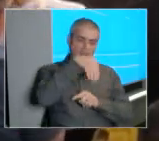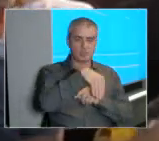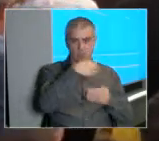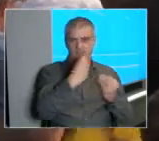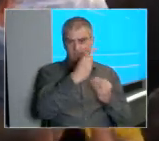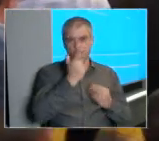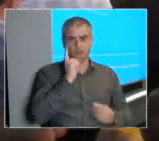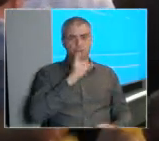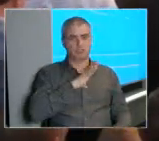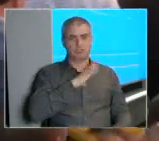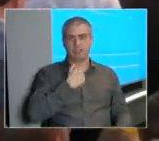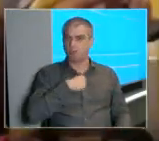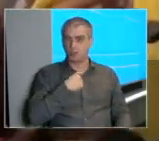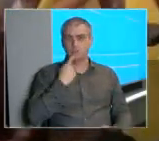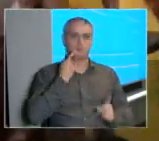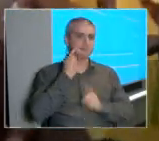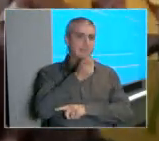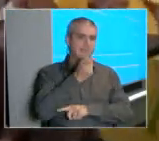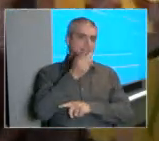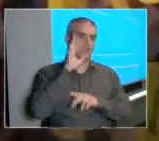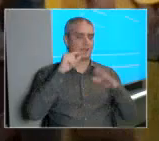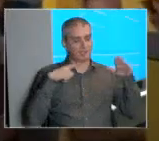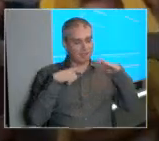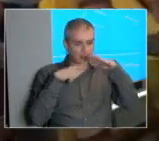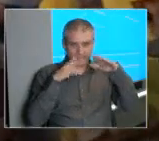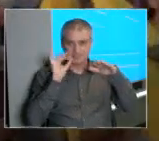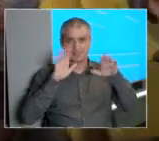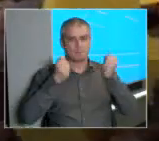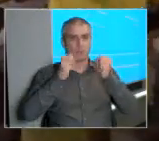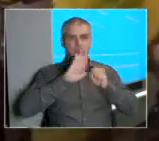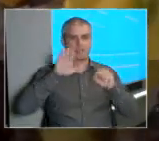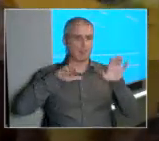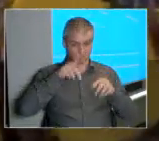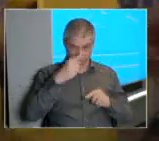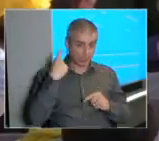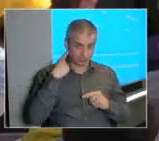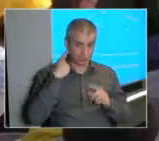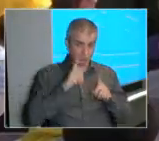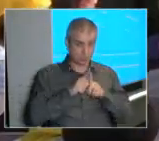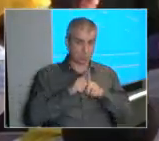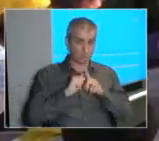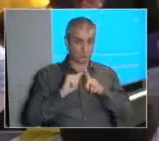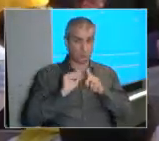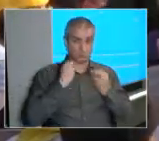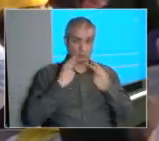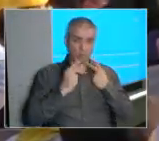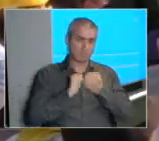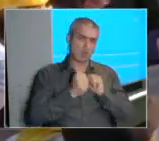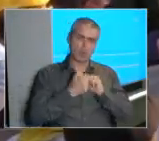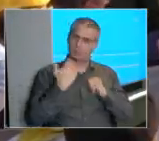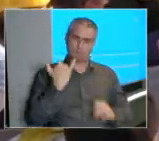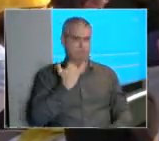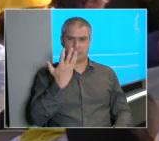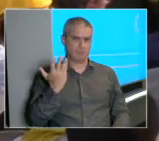דברים שיאיימו עלינו, כלומר ירי בכתב"ם, דברים מהסוג הזה, זה נשמע לך כמו סוג של תגובה, או שזה